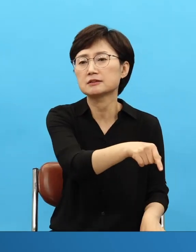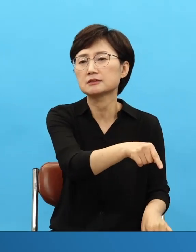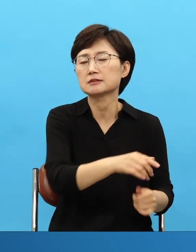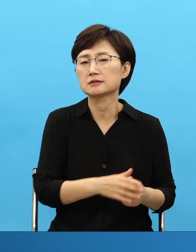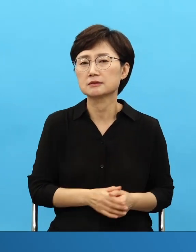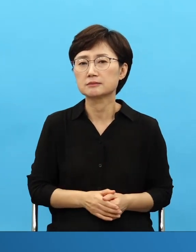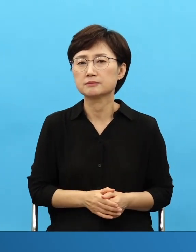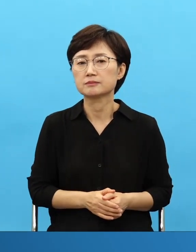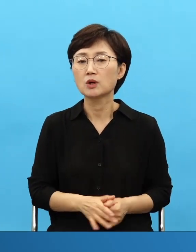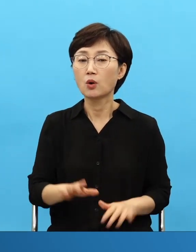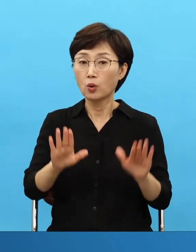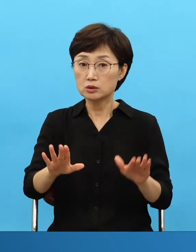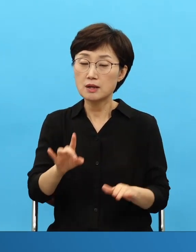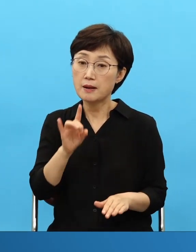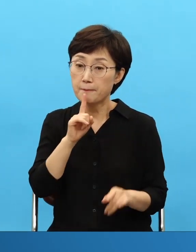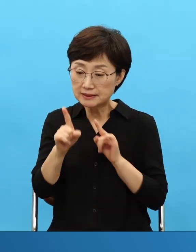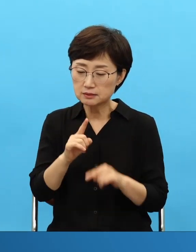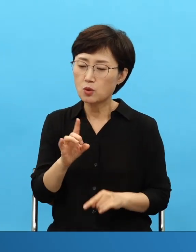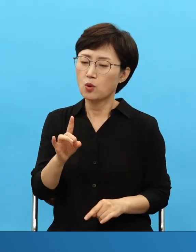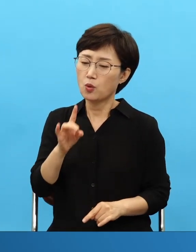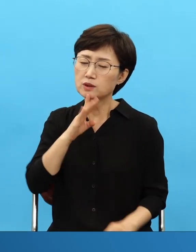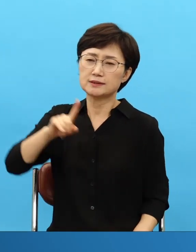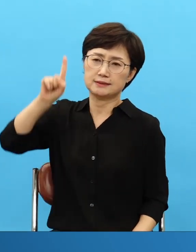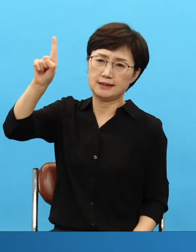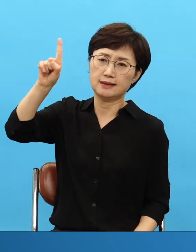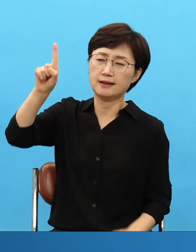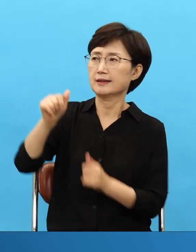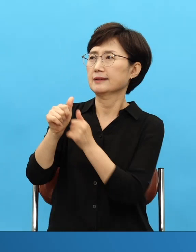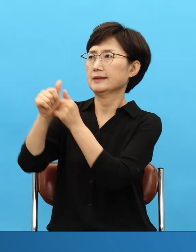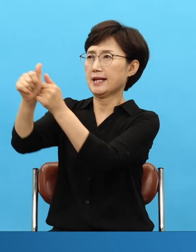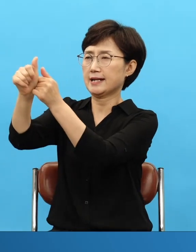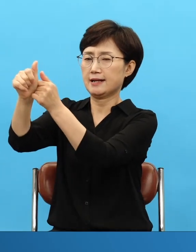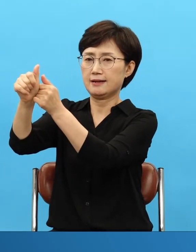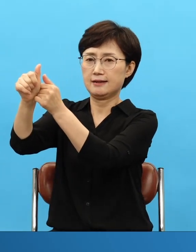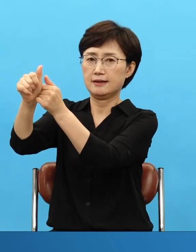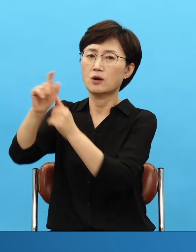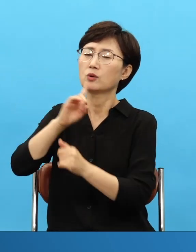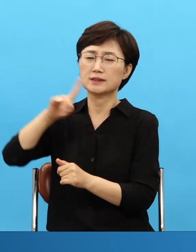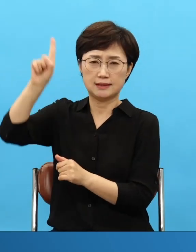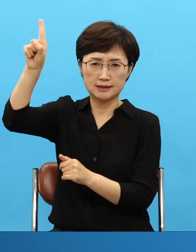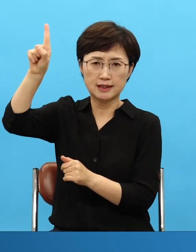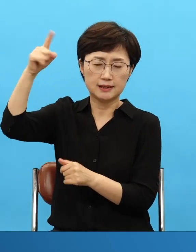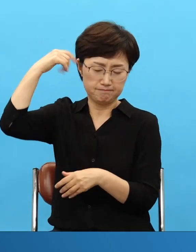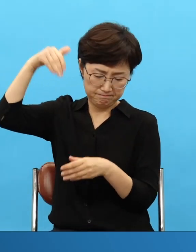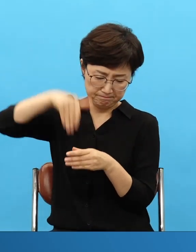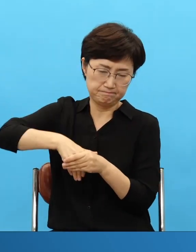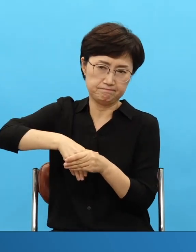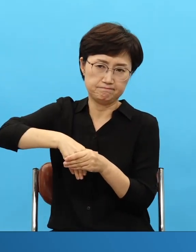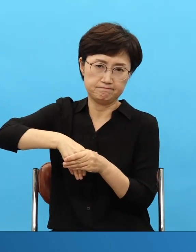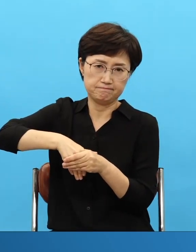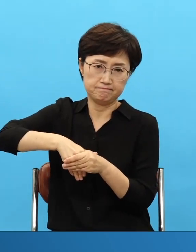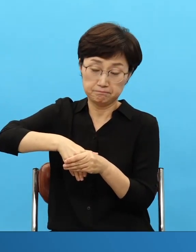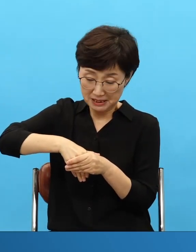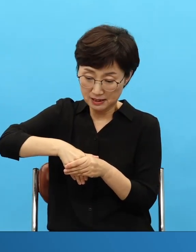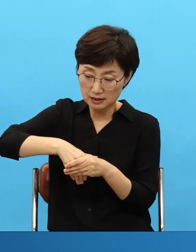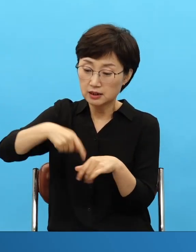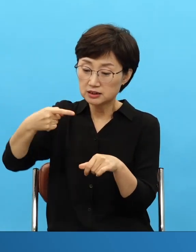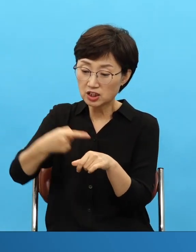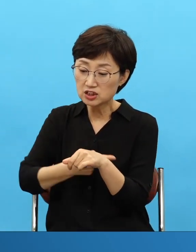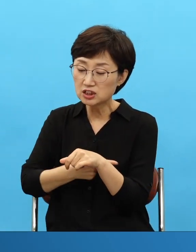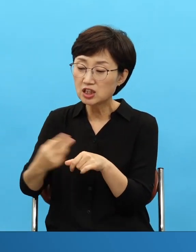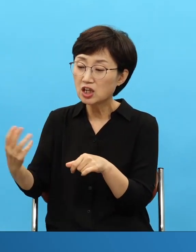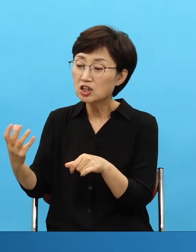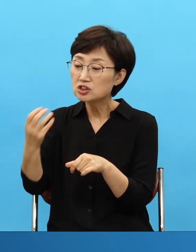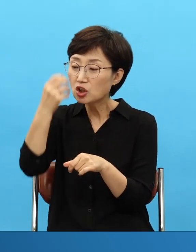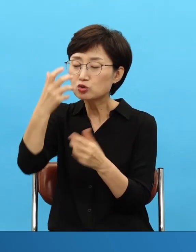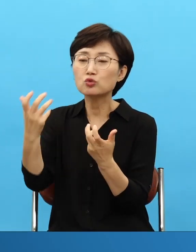얻을 것이다. It says, and those who plant an only gospel in the Spirit will reap from the 아니야. Spirit eternal life. 2부 예배 때 나올